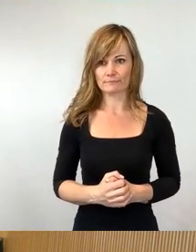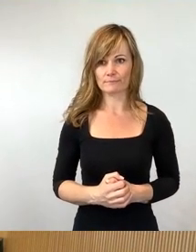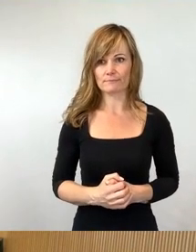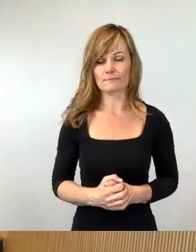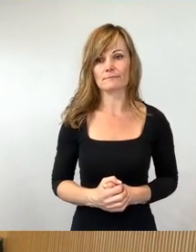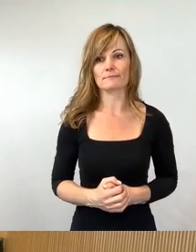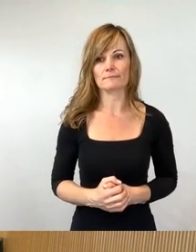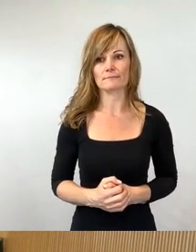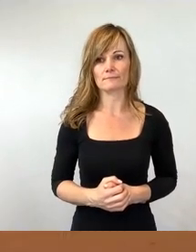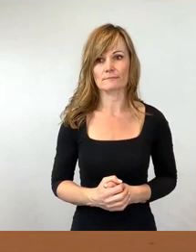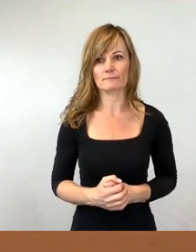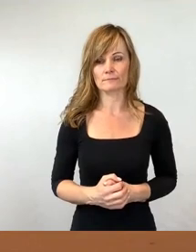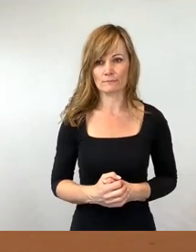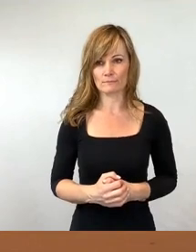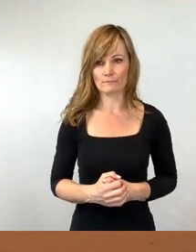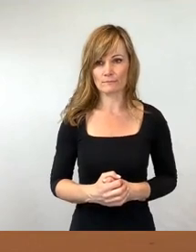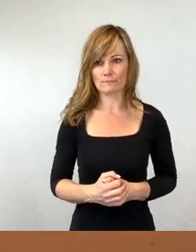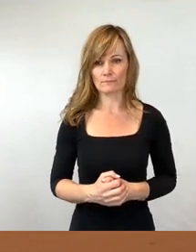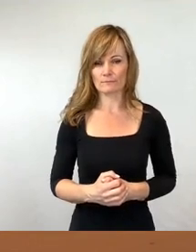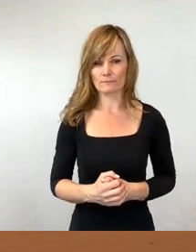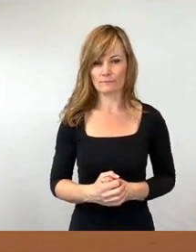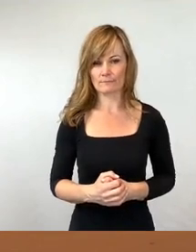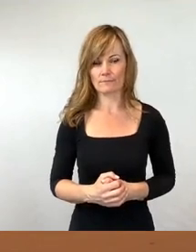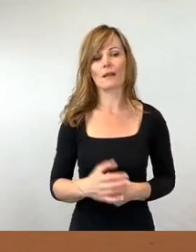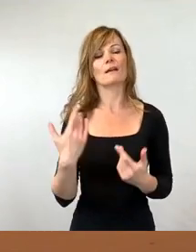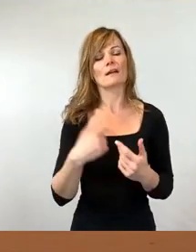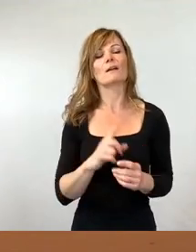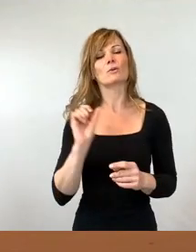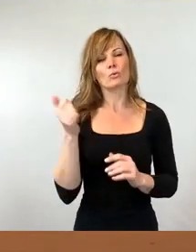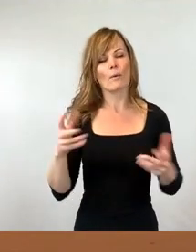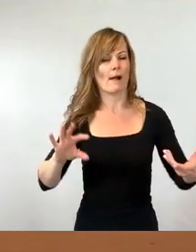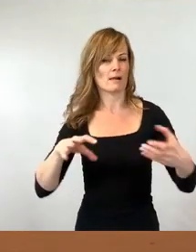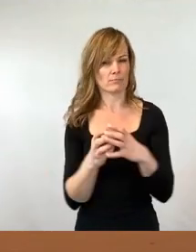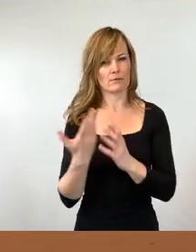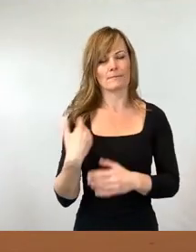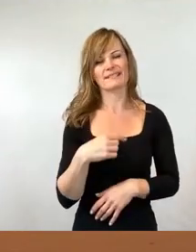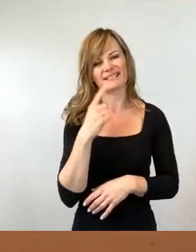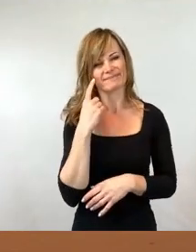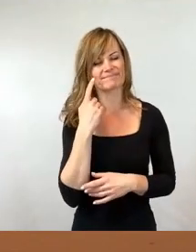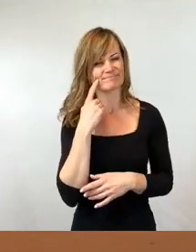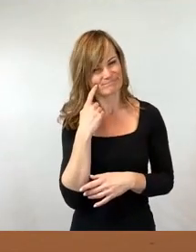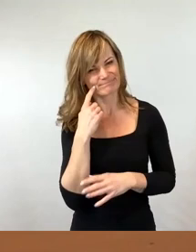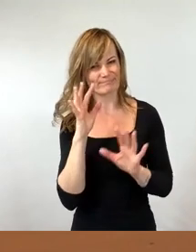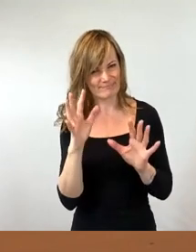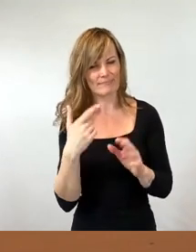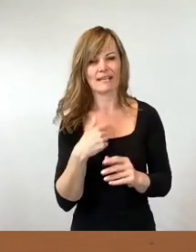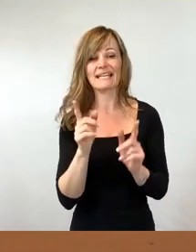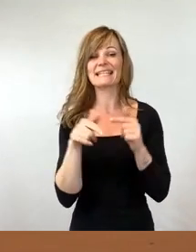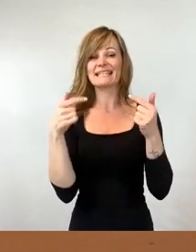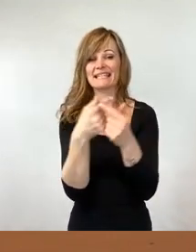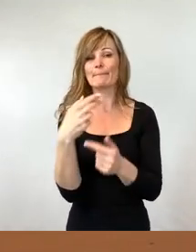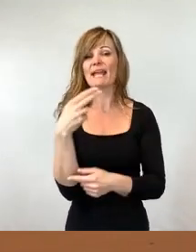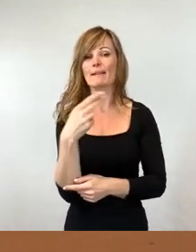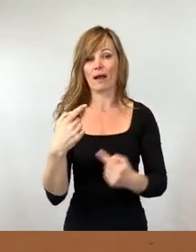Um es auf den Punkt zu bringen, mit einem kleinen Augenzwinkern dazu, das Team Hilbert hier oben wird sich auch